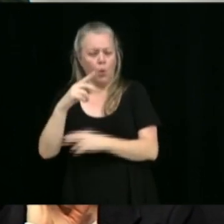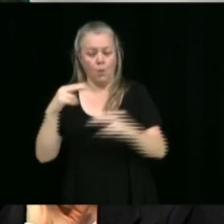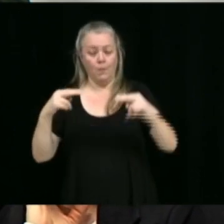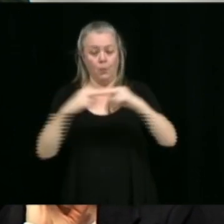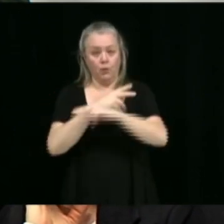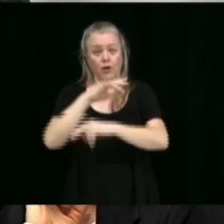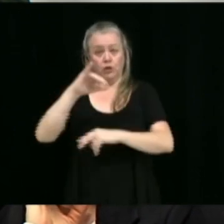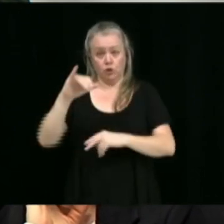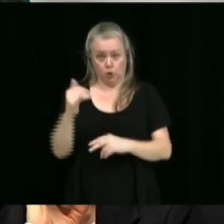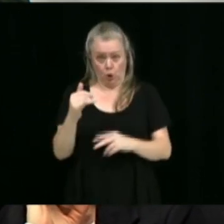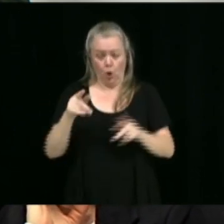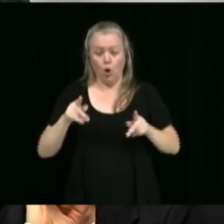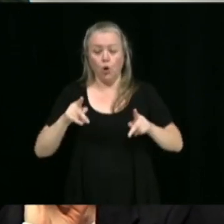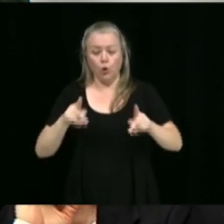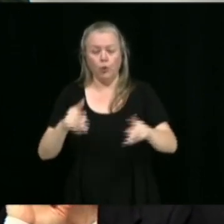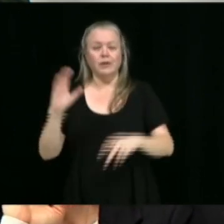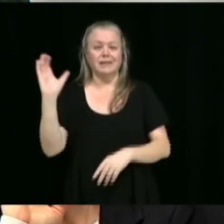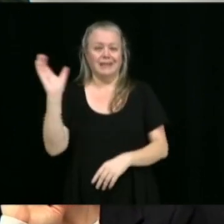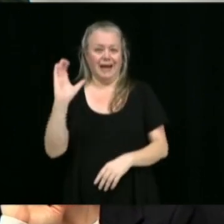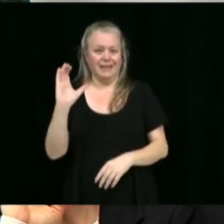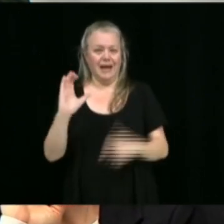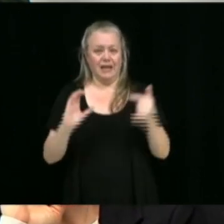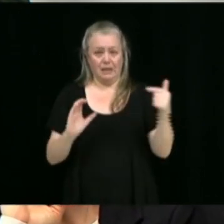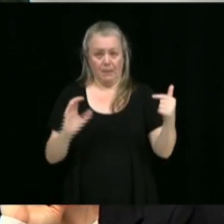et des rues Carignan et Gamache.